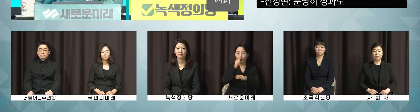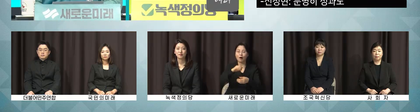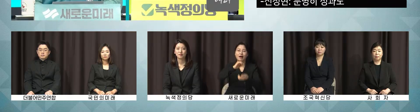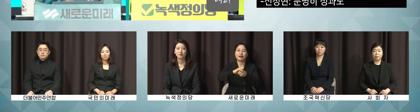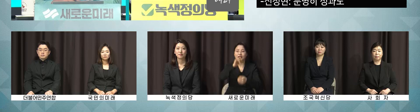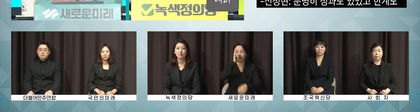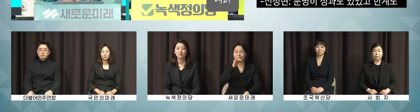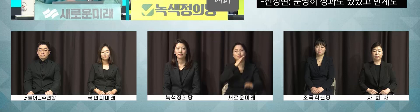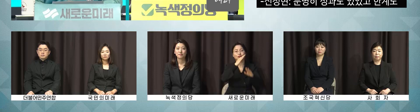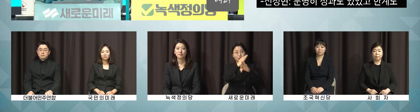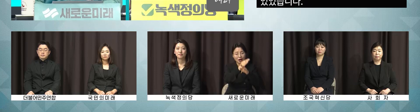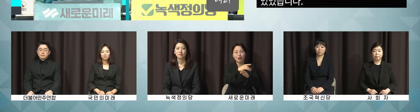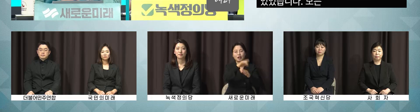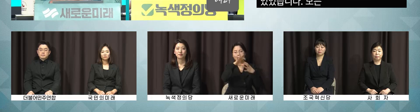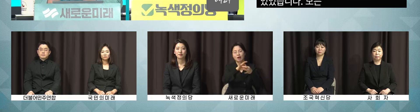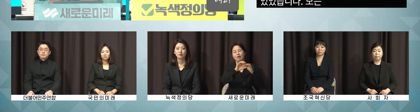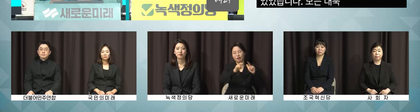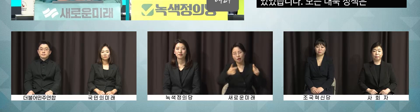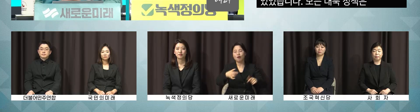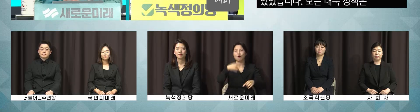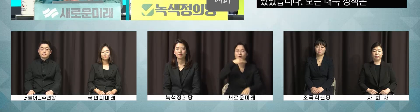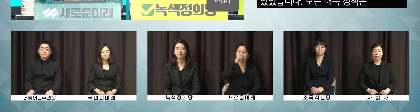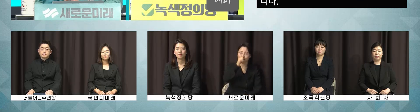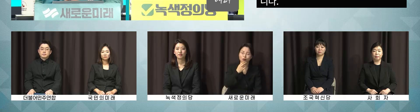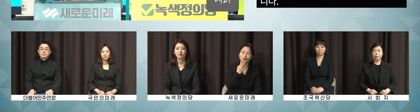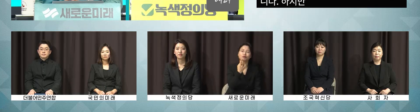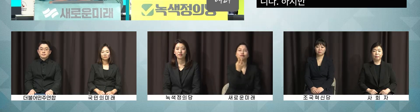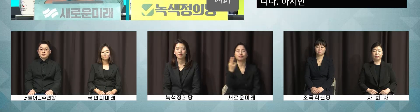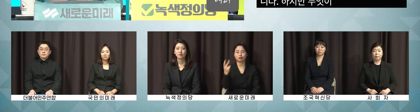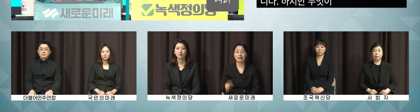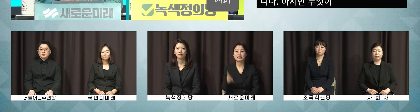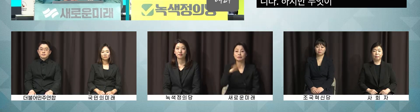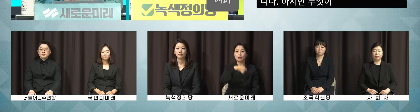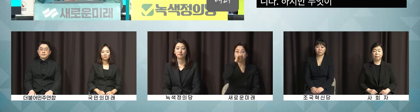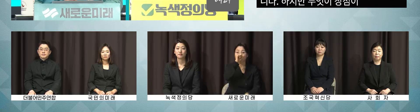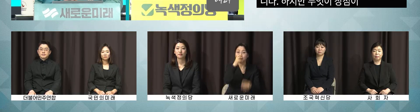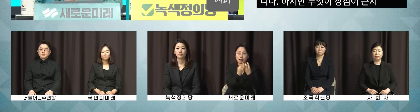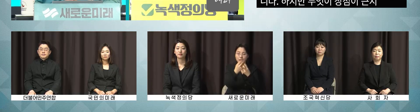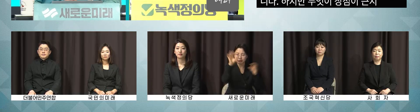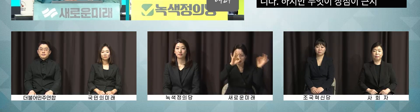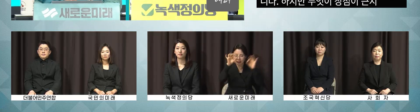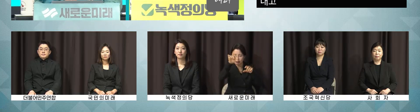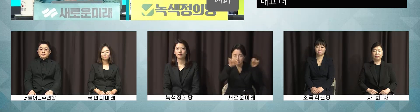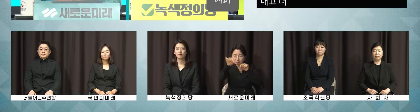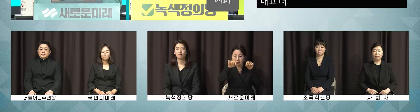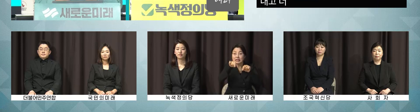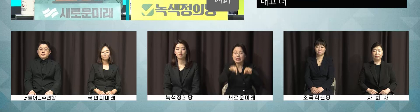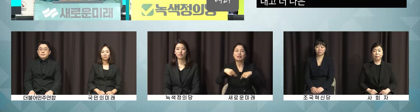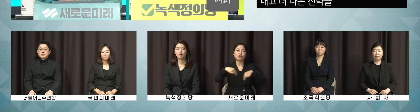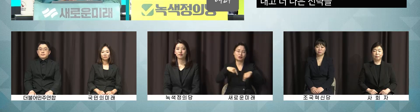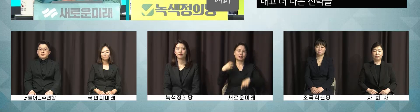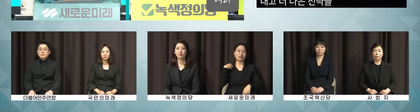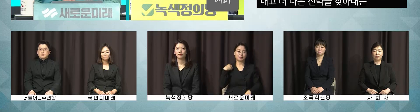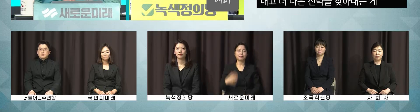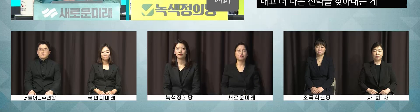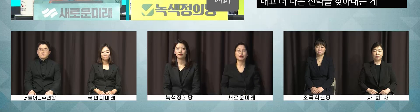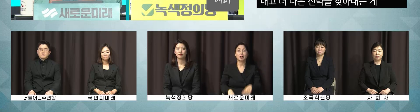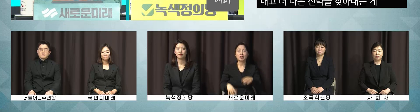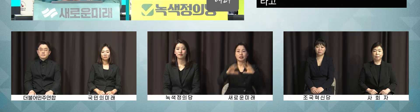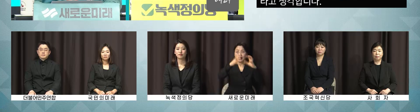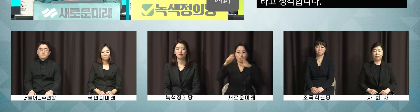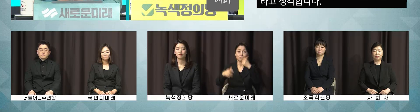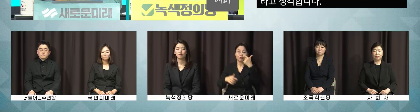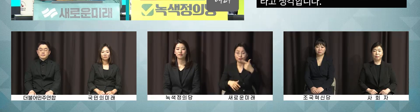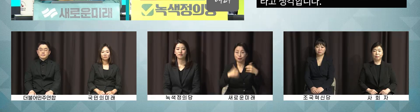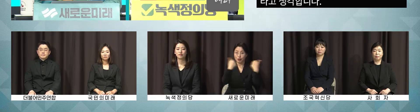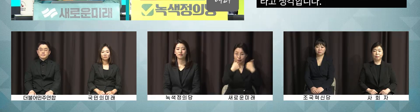정책은 그러했었습니다. 하지만 무엇이 더 장점이 큰지를 찾아내고 더 나은 전략을 찾는 게 정치라고 생각합니다. 말씀하신 육자회담,